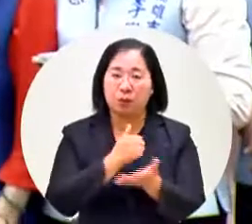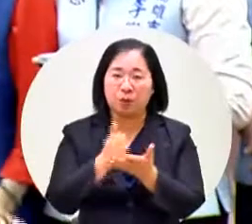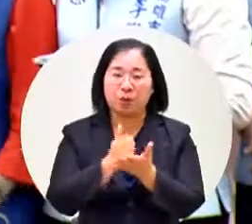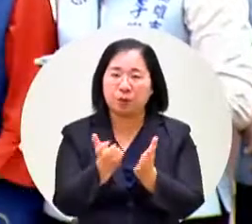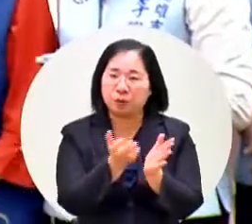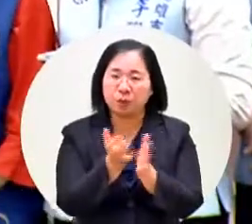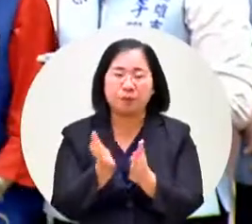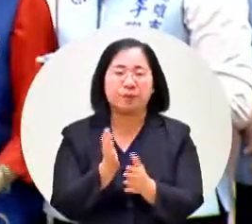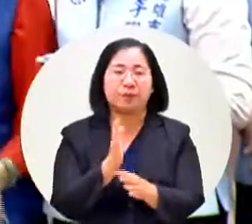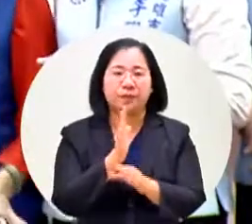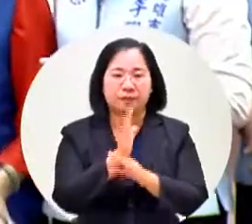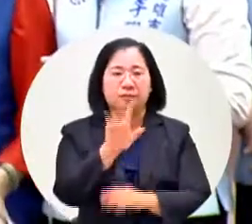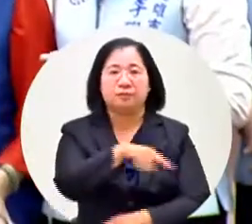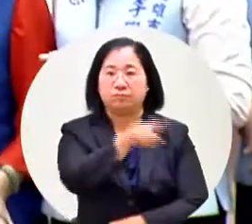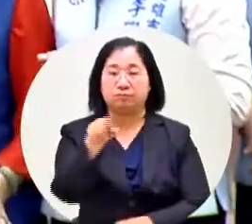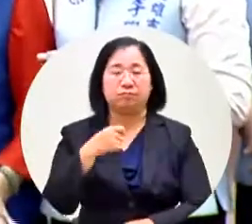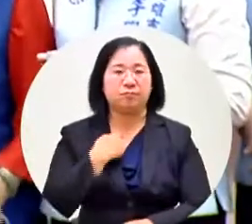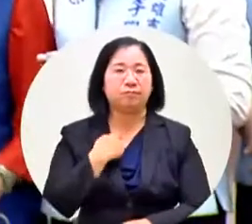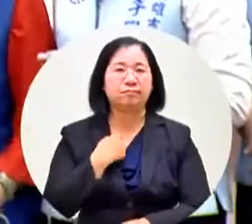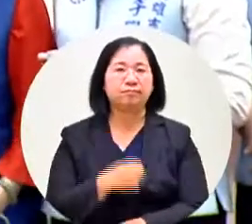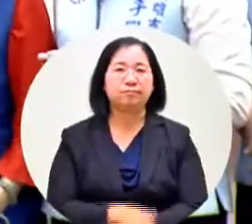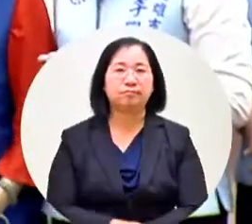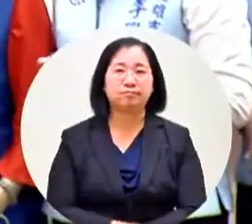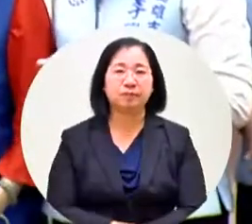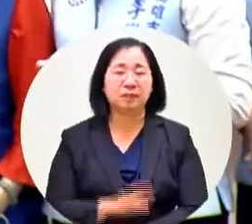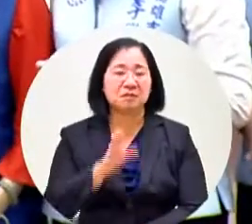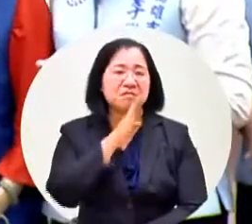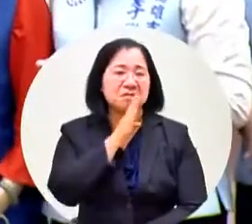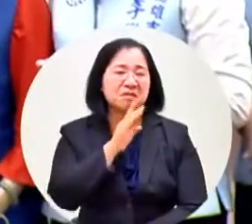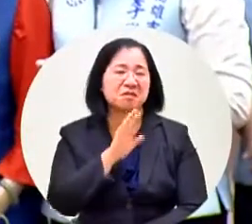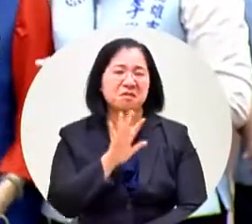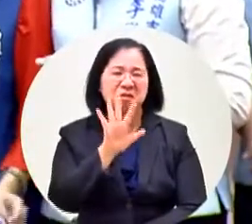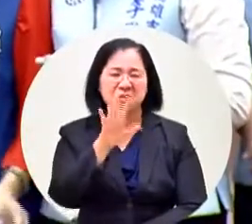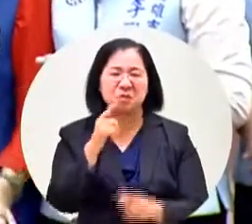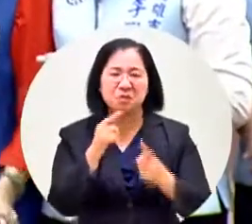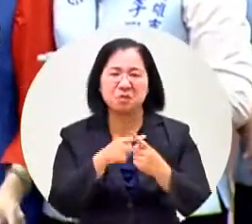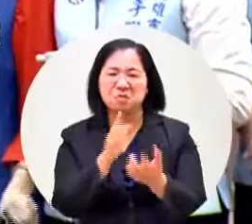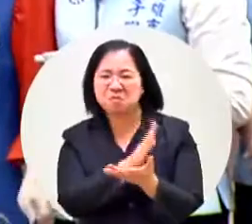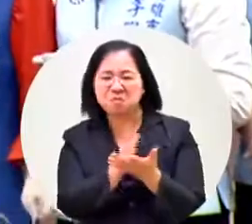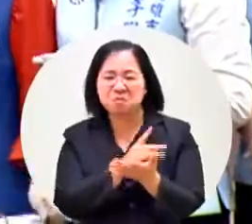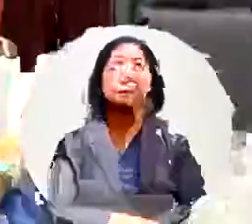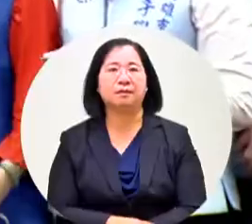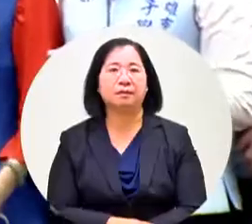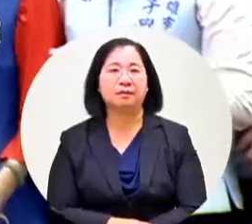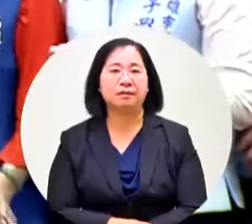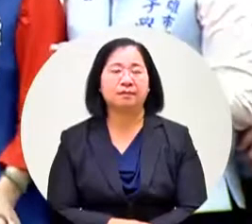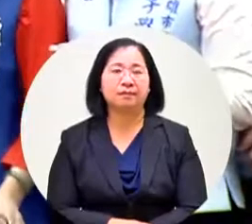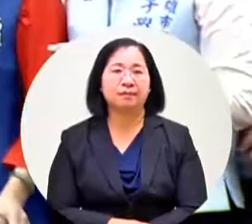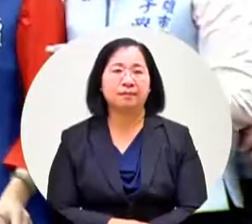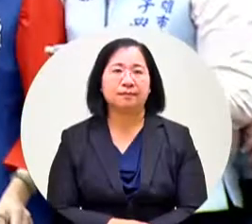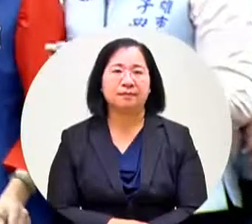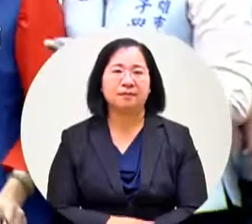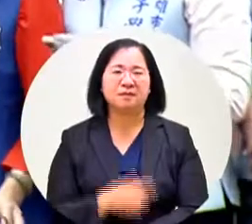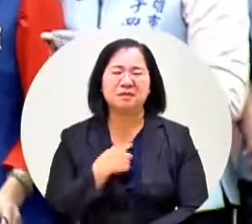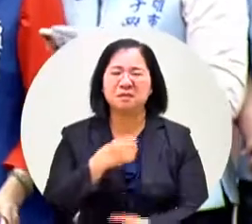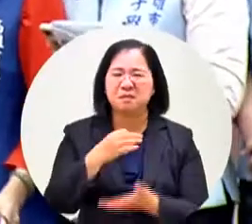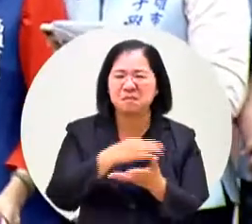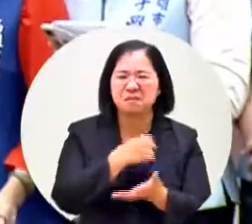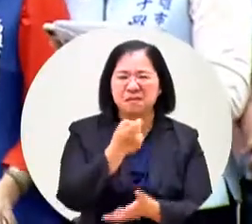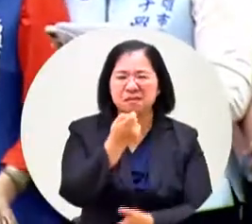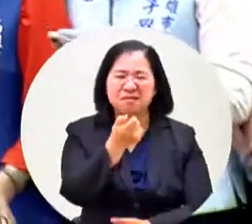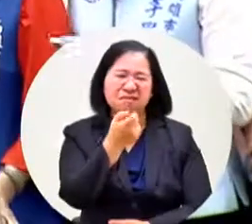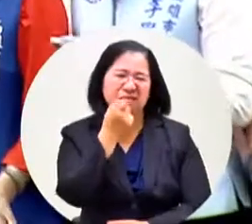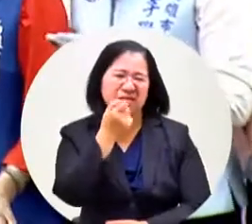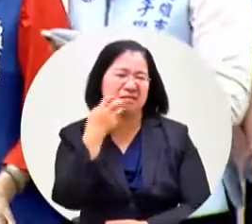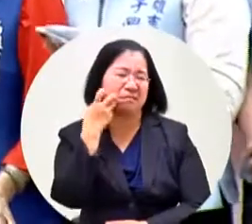去，花卉也准备要出去，这个大家都知道。但是也有人一直在批评你，你就